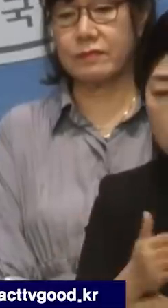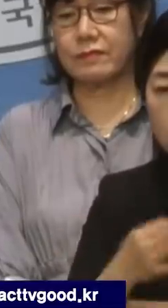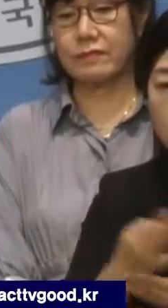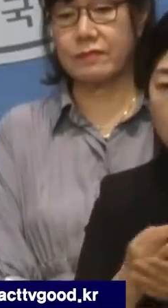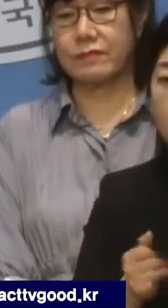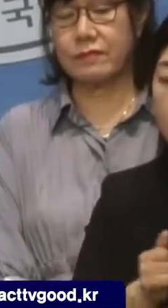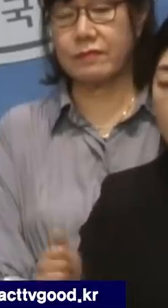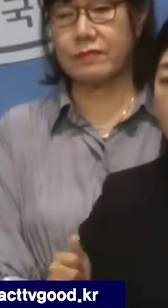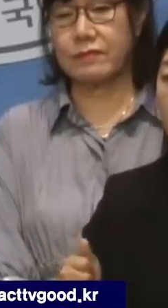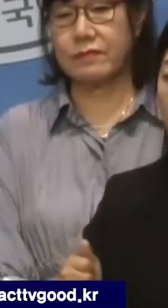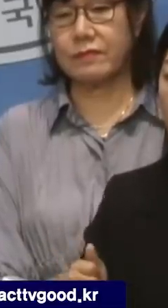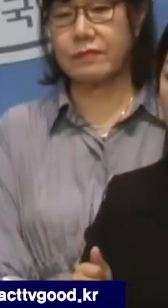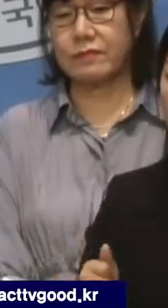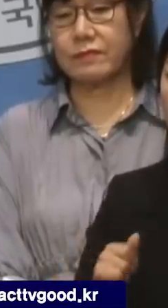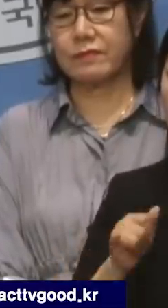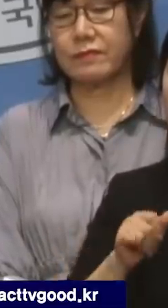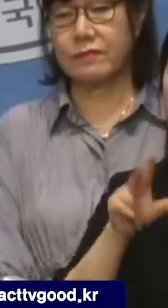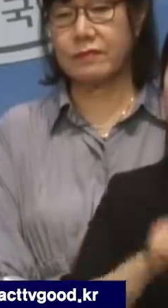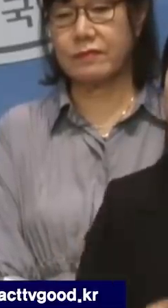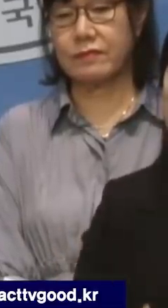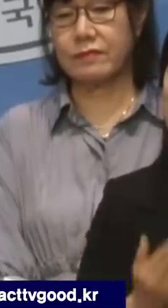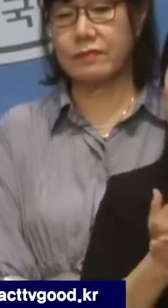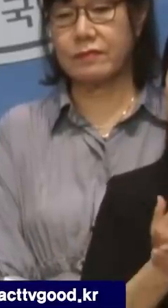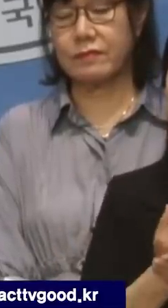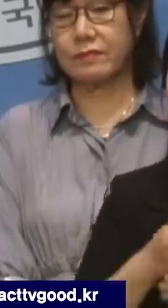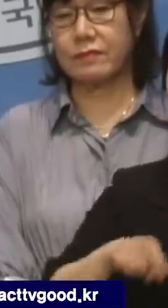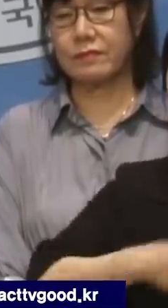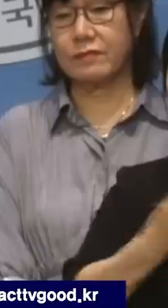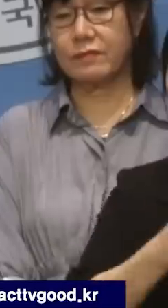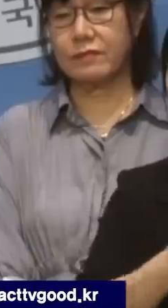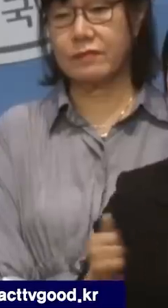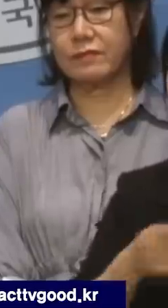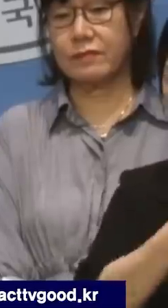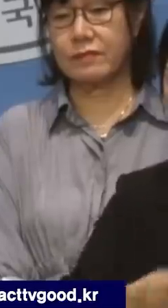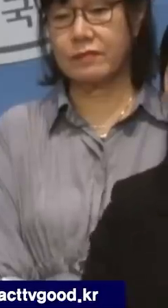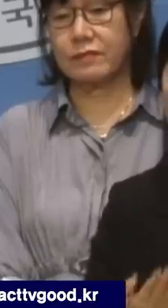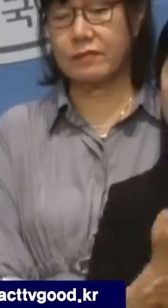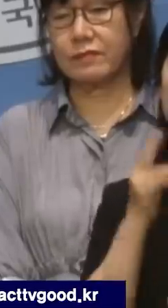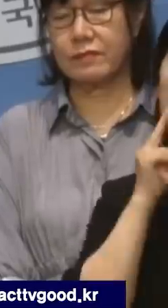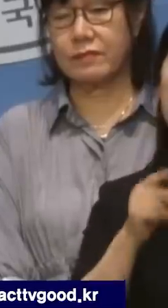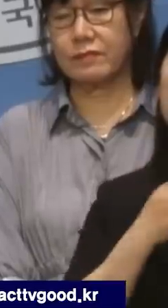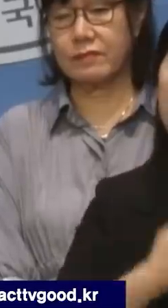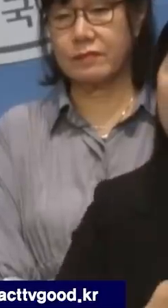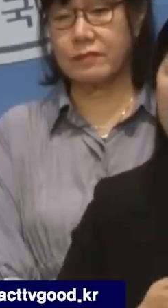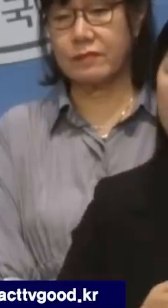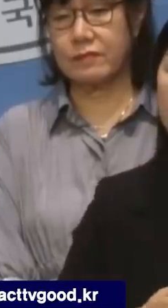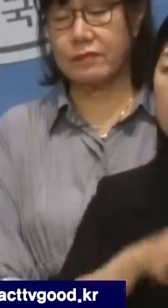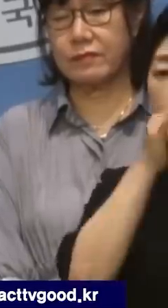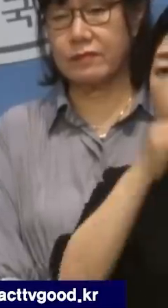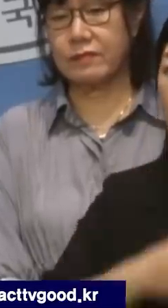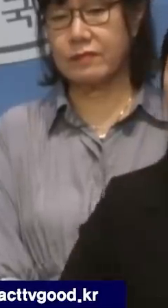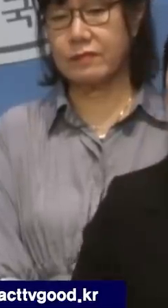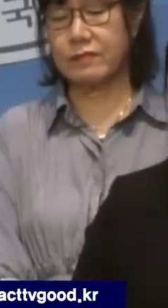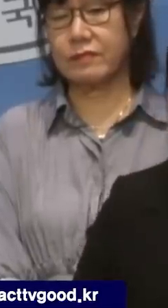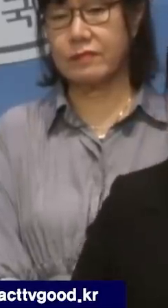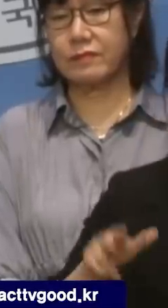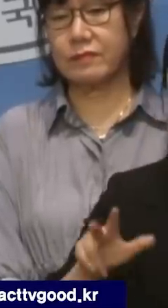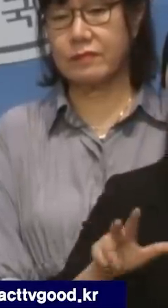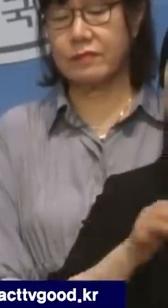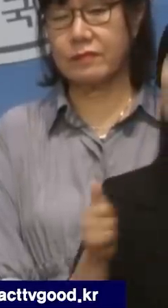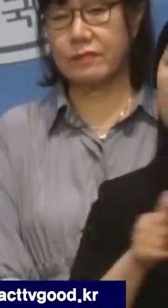소상공인들이 피해를 입었던 기억이 생생합니다. 지금 국민에게 필요한 것은 정치적 손익을